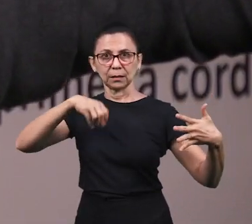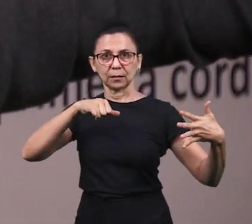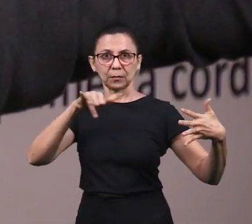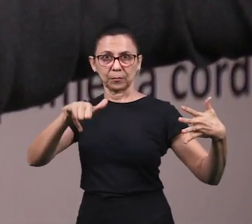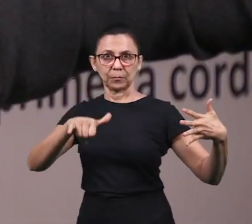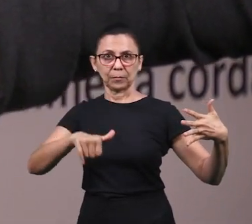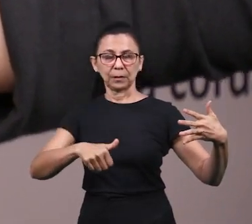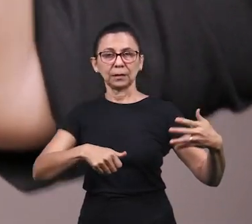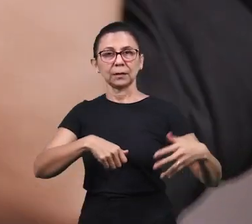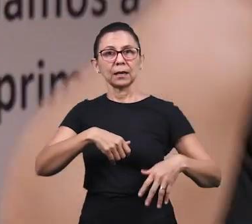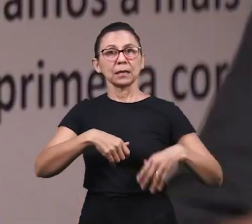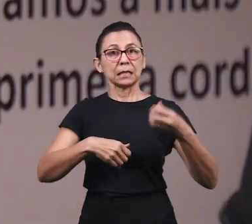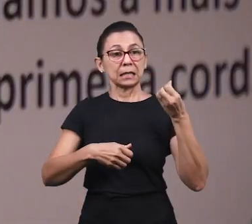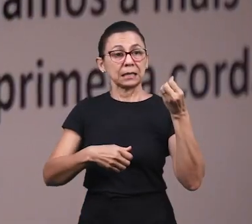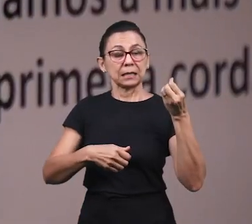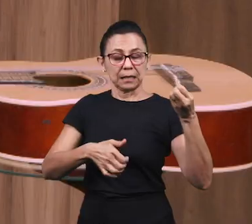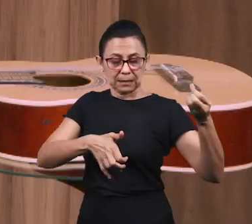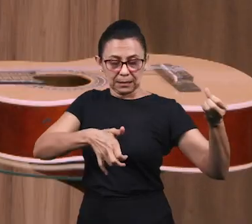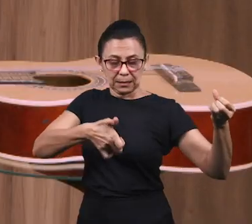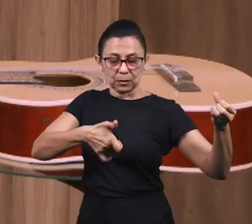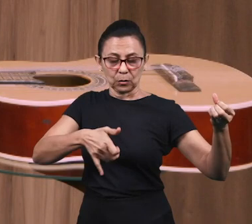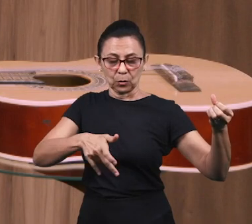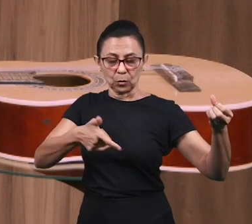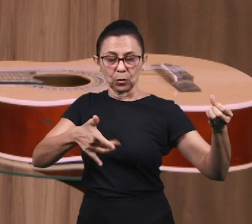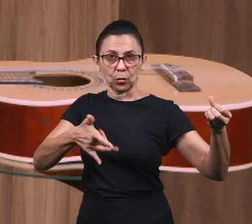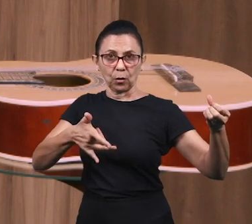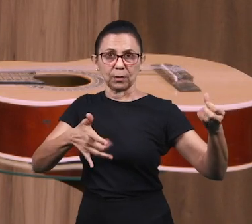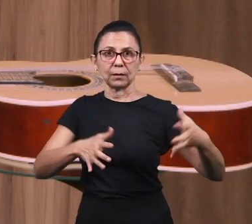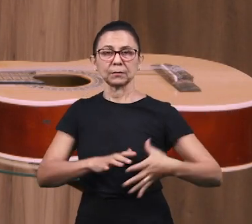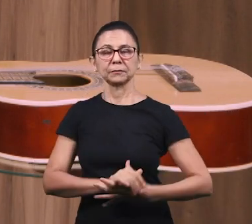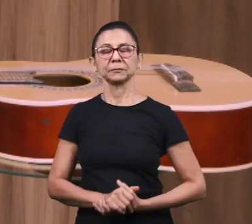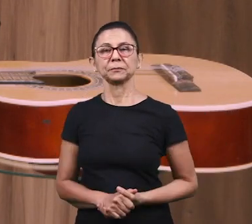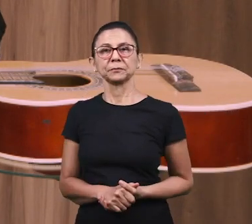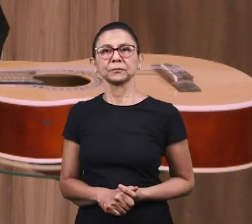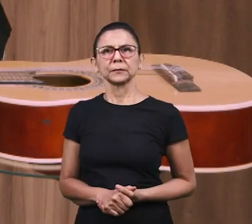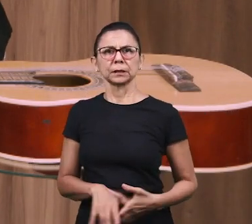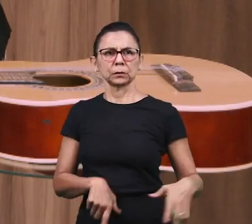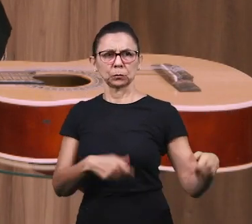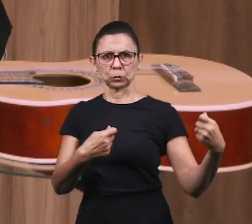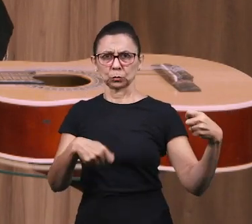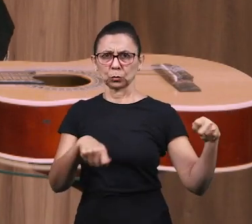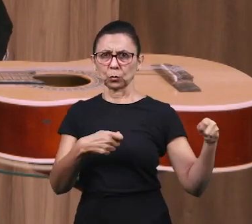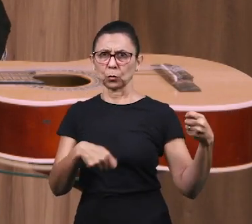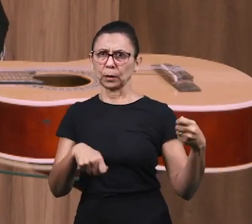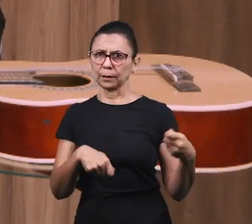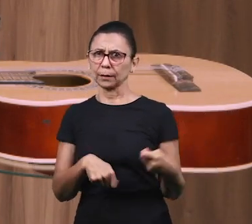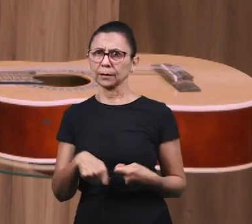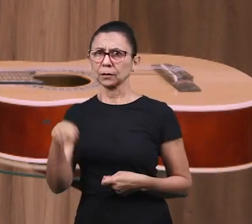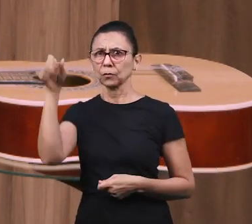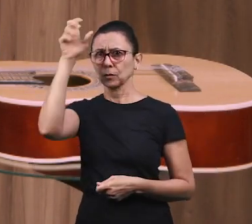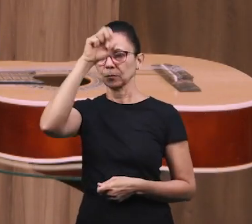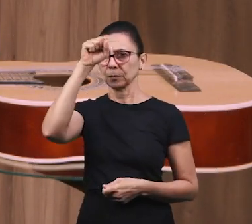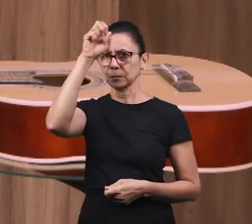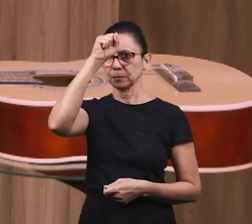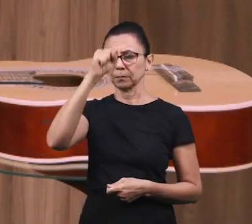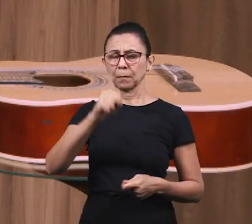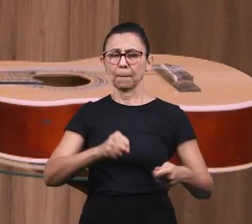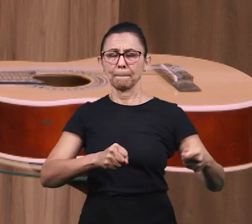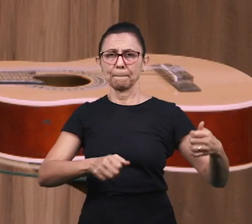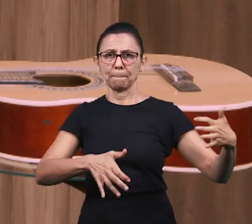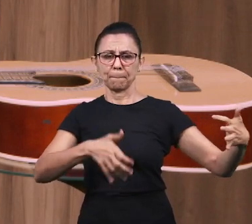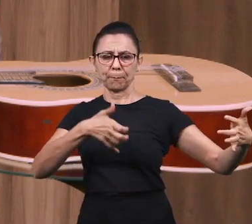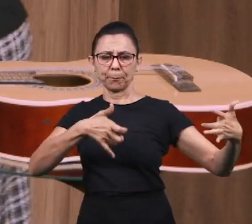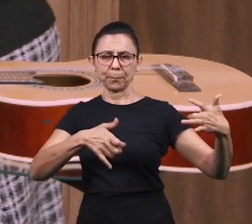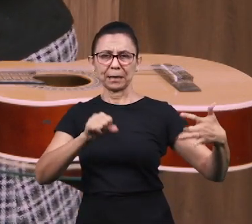corde. Afin de pouvoir jouer cet instrument, nous allons apprendre sur la